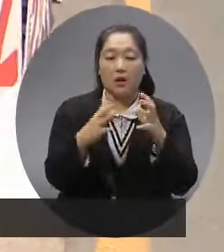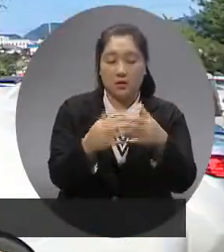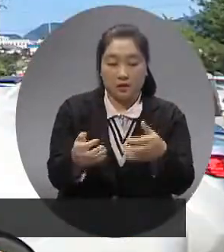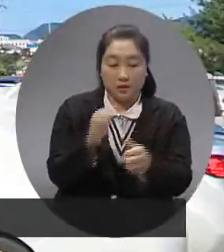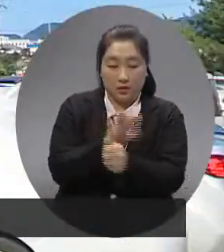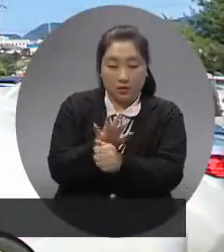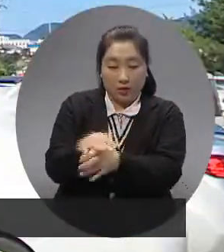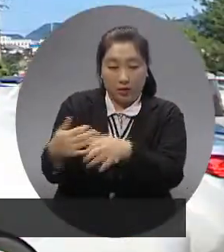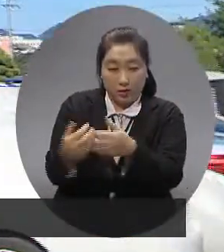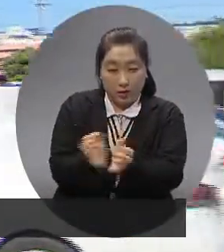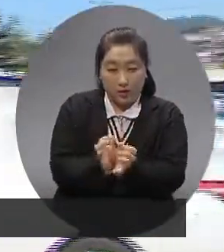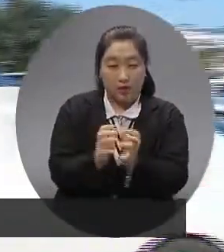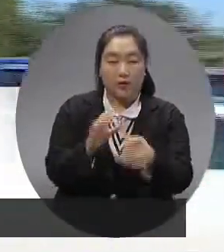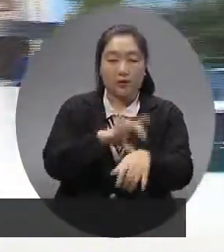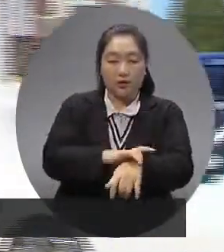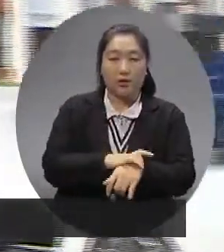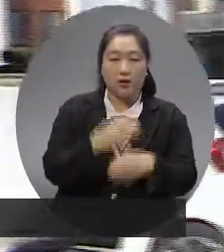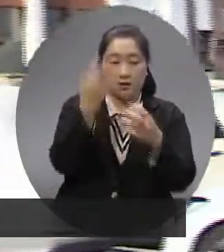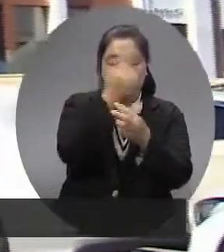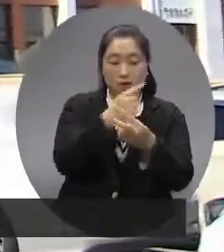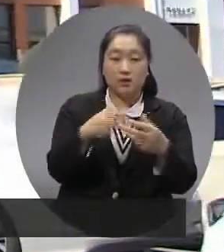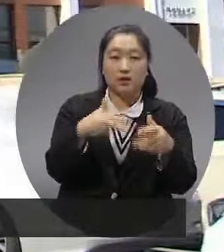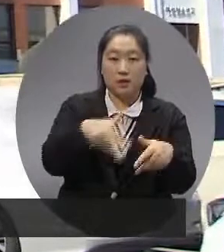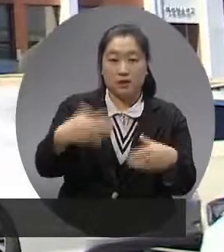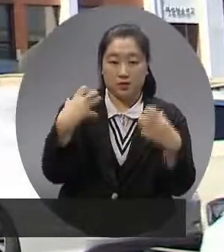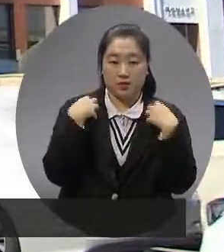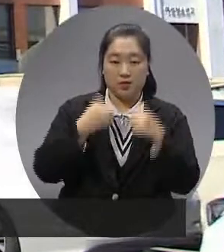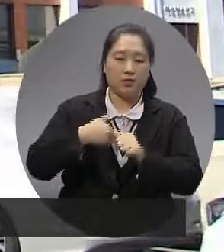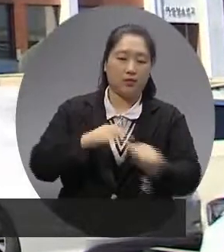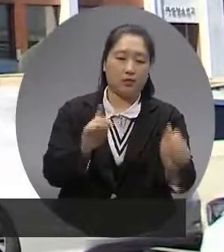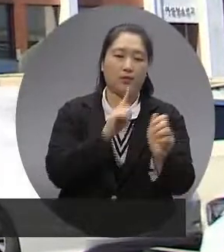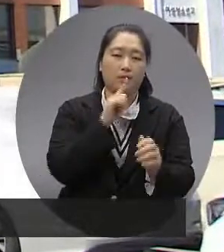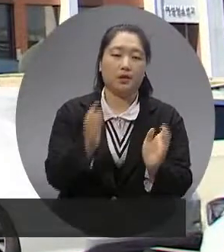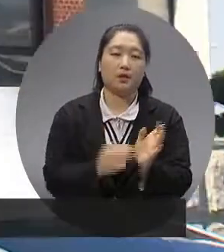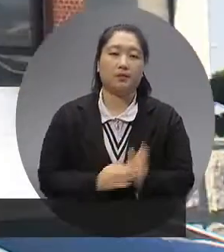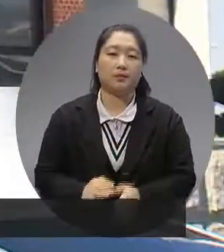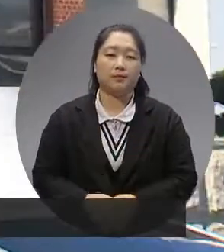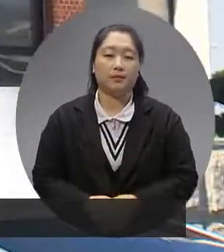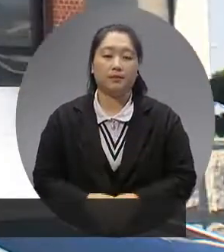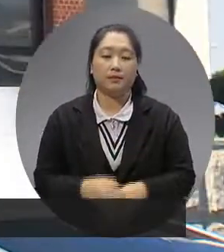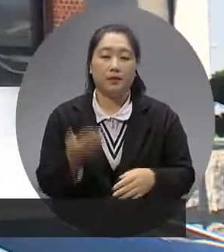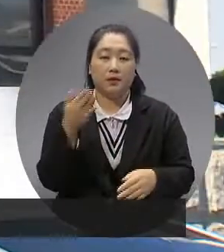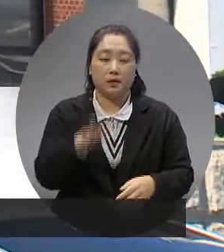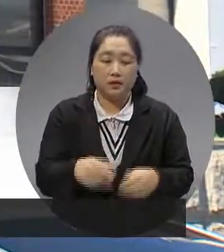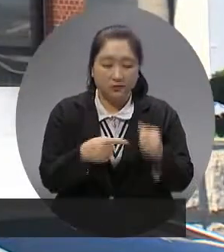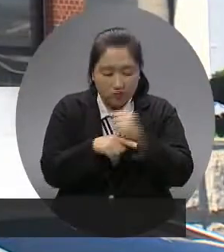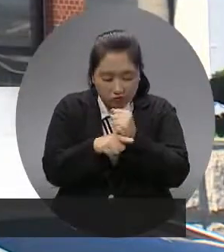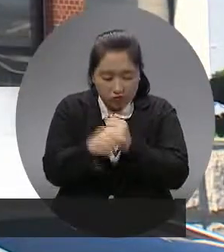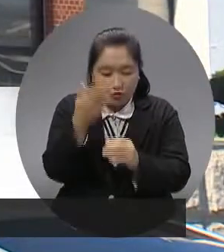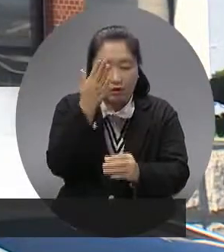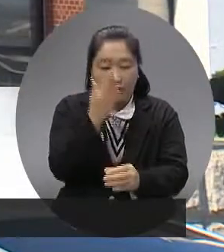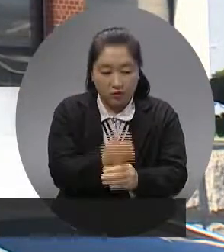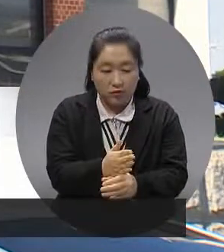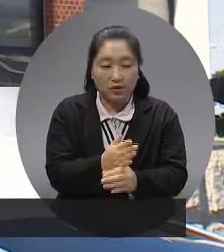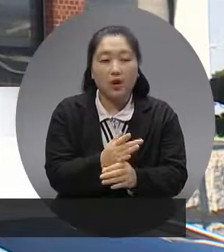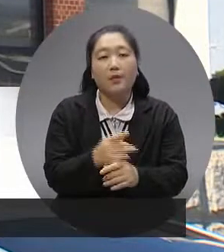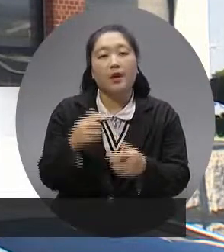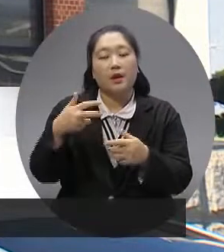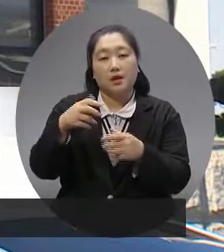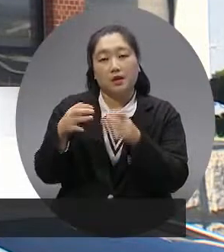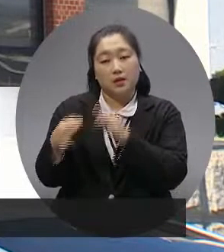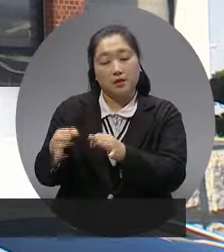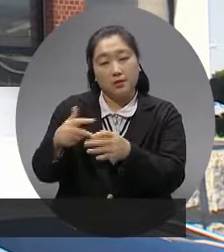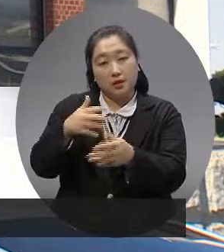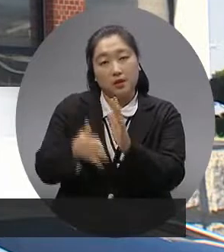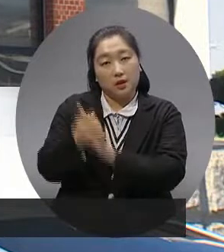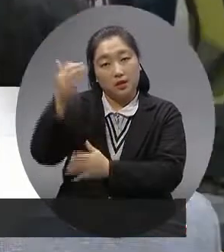일부를 기소 의견으로 청주지검 제천지청에 넘겼다고 밝혔습니다. 그러나 수사 중인 사안이라며 김창규